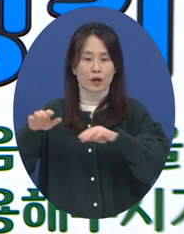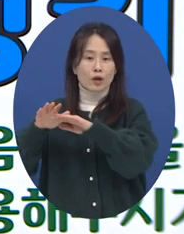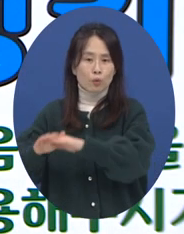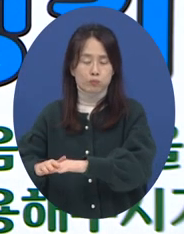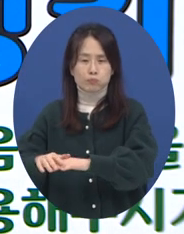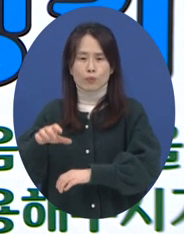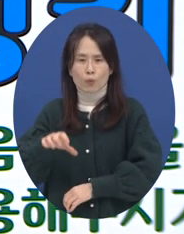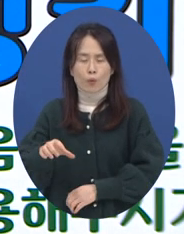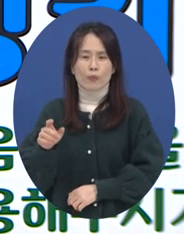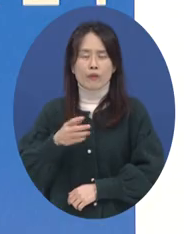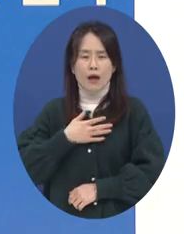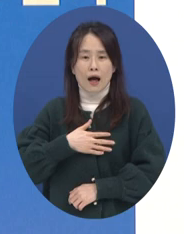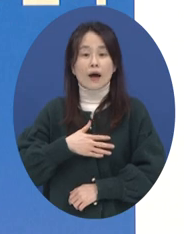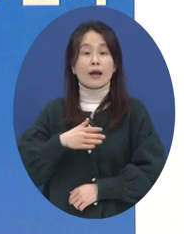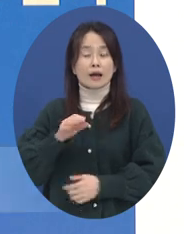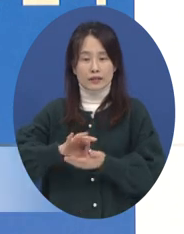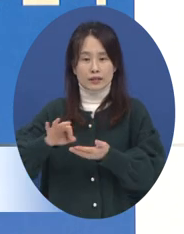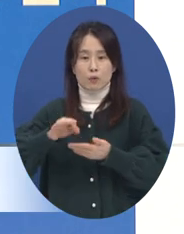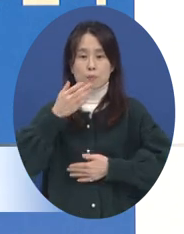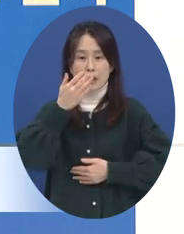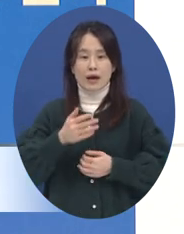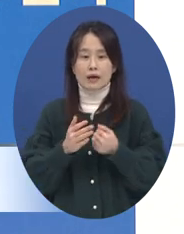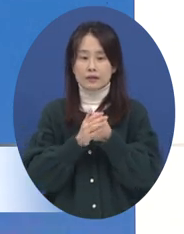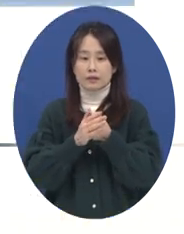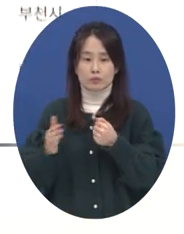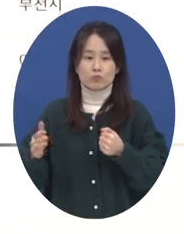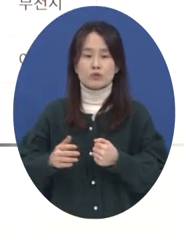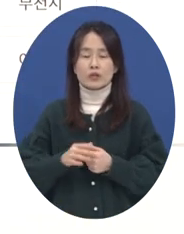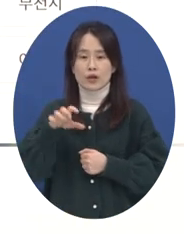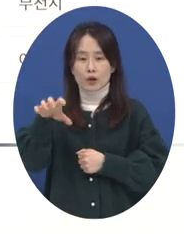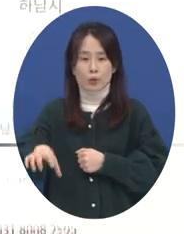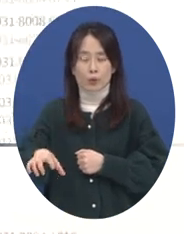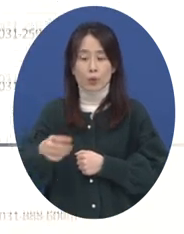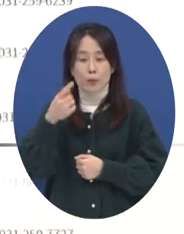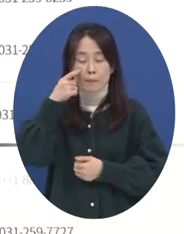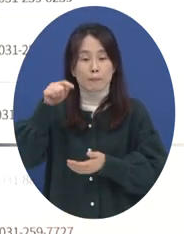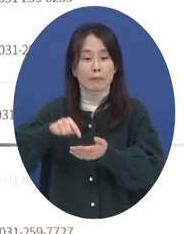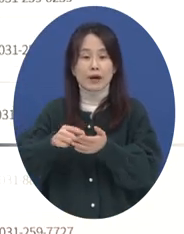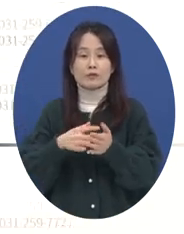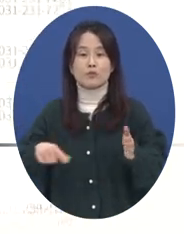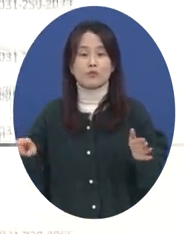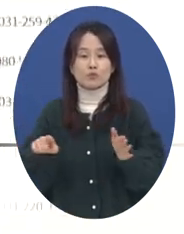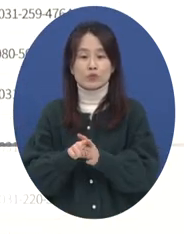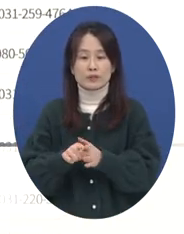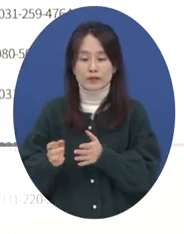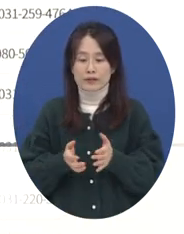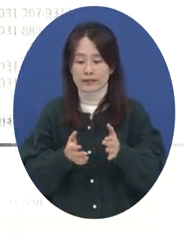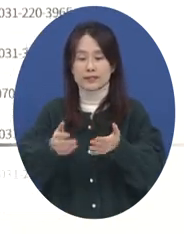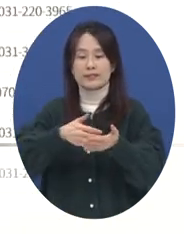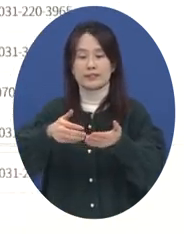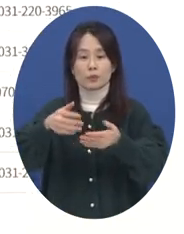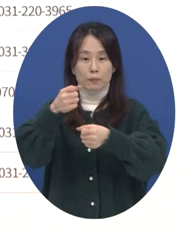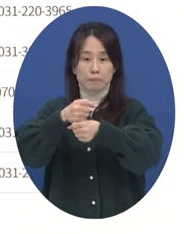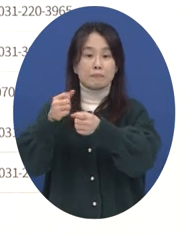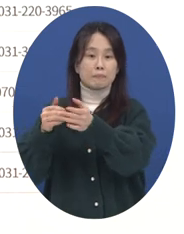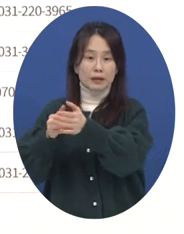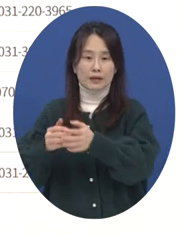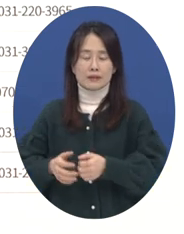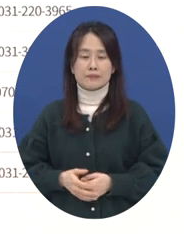있는지 알아야 유용한 법. 그래서 경기도가 그 위치를 한눈에 찾을 수 있는 웹지도를